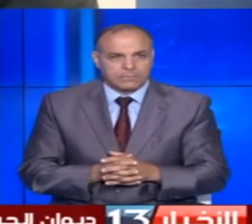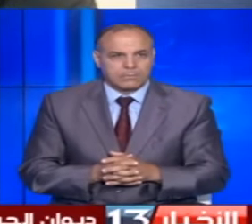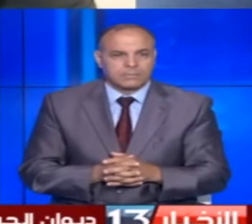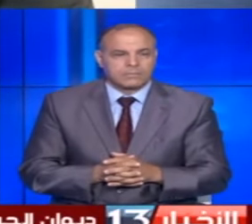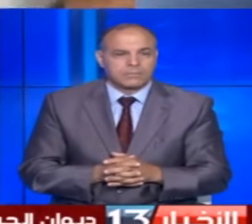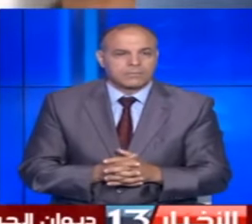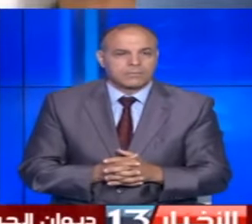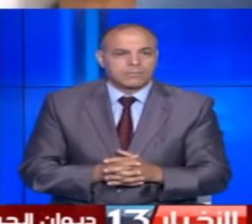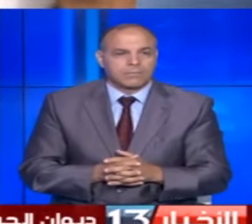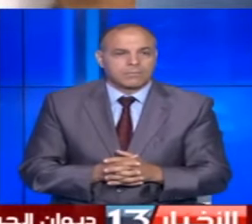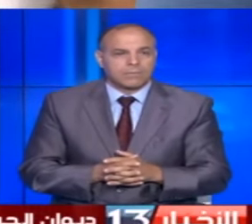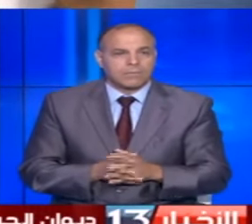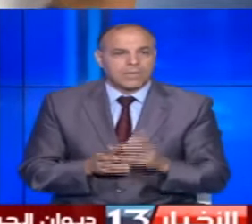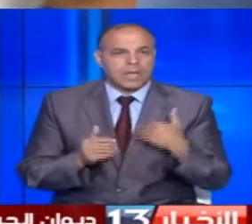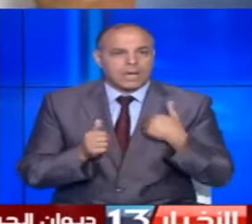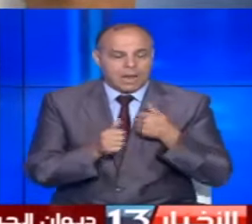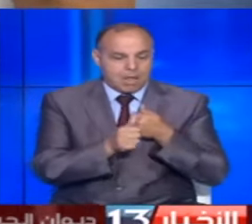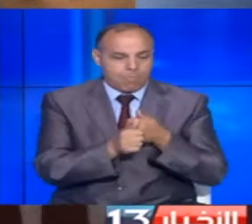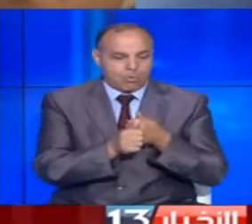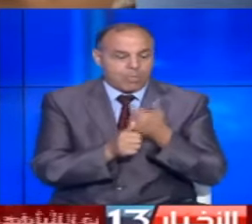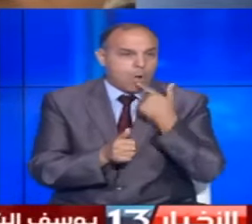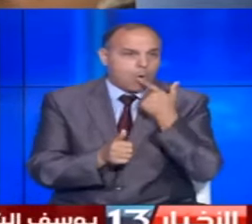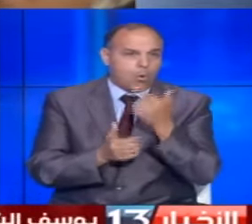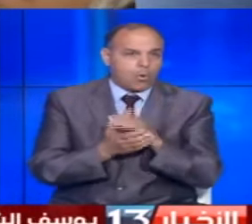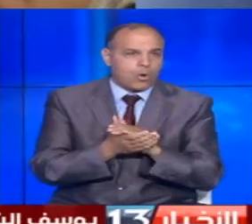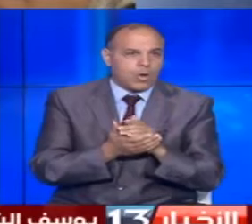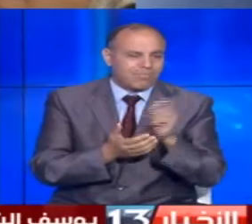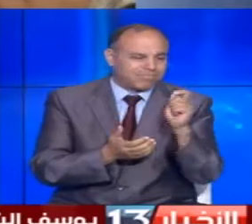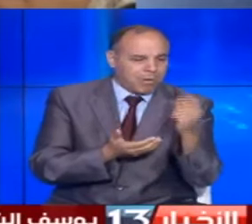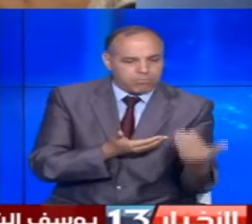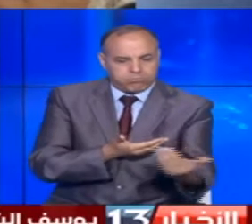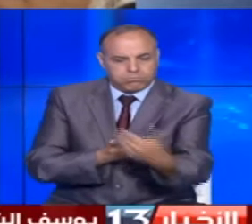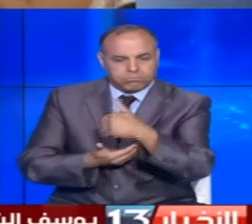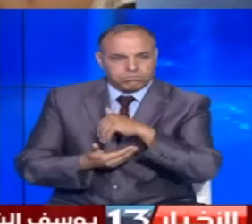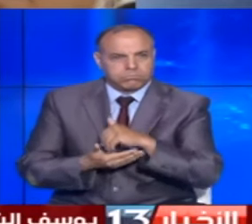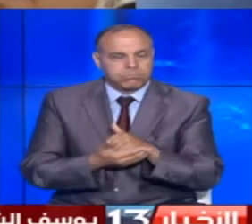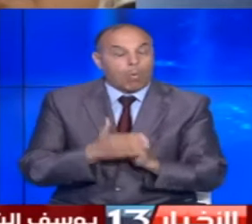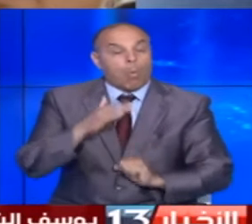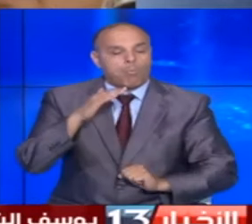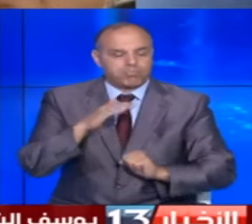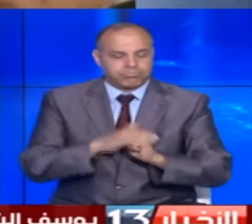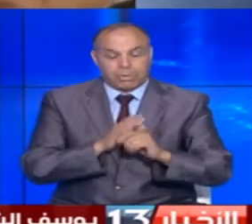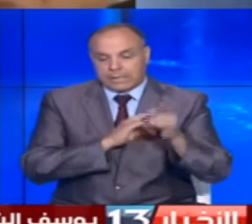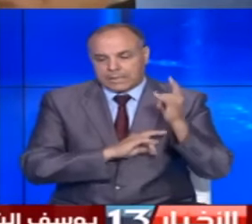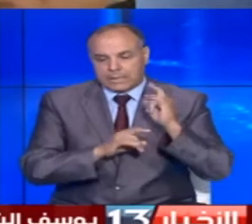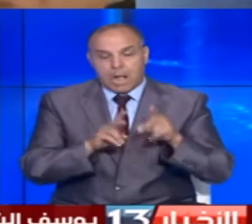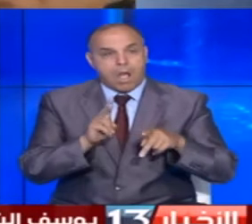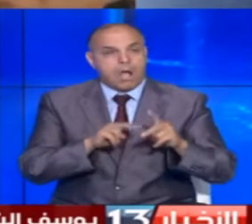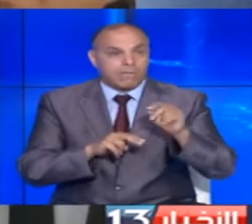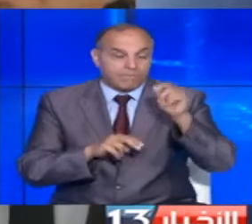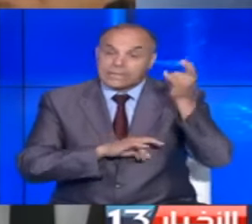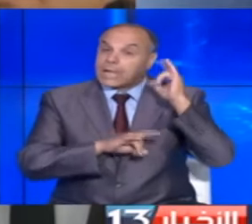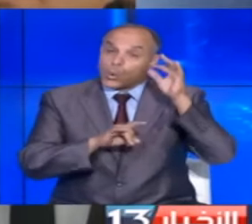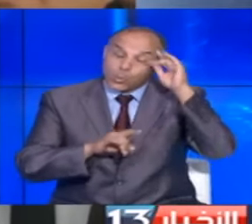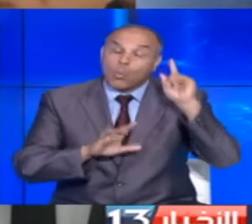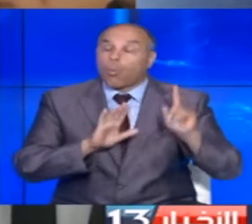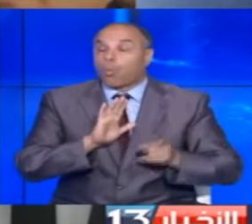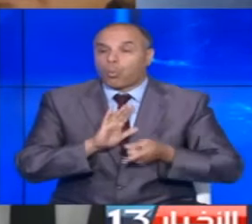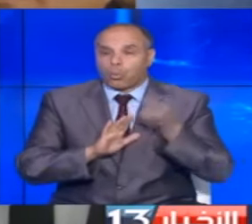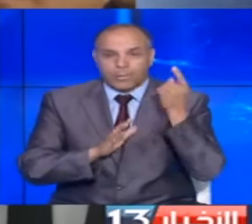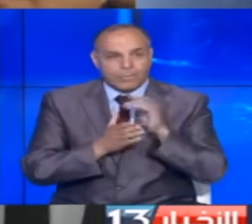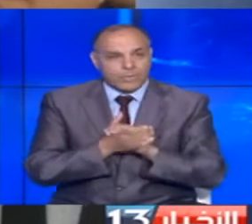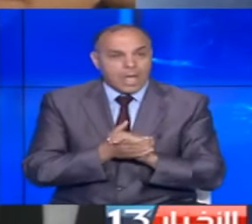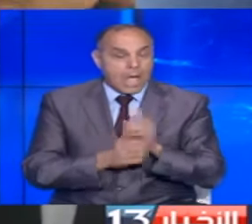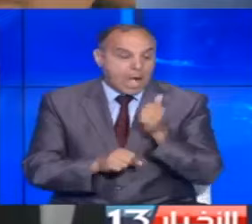انا في متابعه عمليه تجميع الحبوب قياسيه تاريخيه اكبر في تاريخ تونس اه